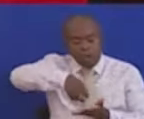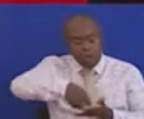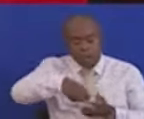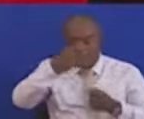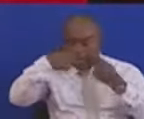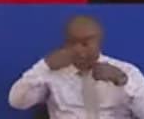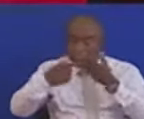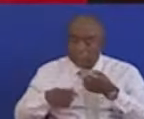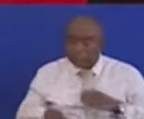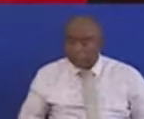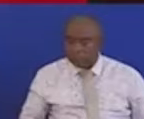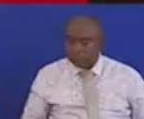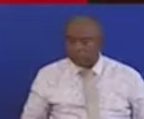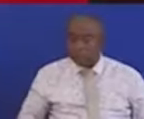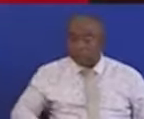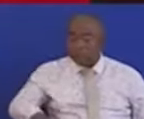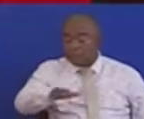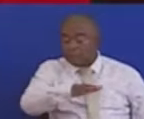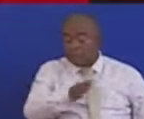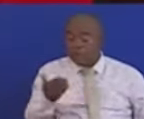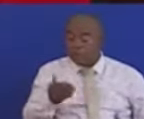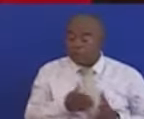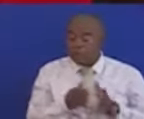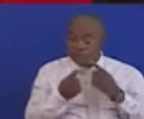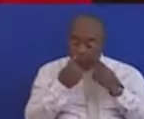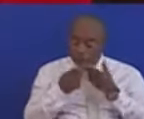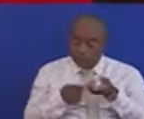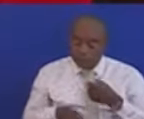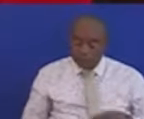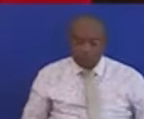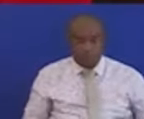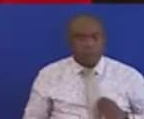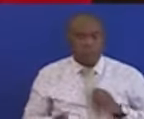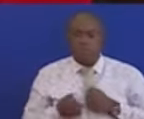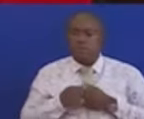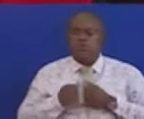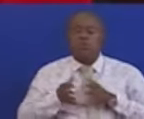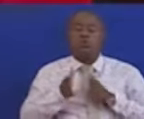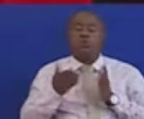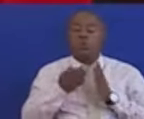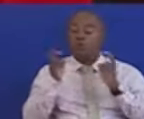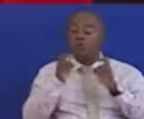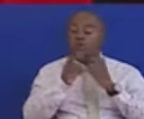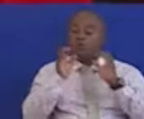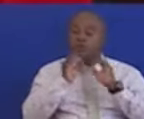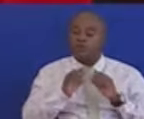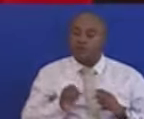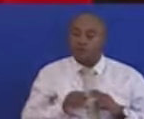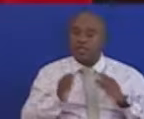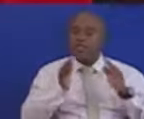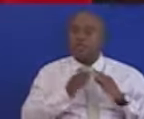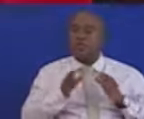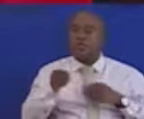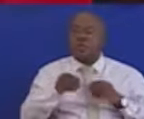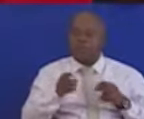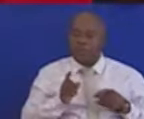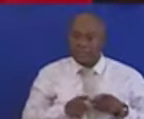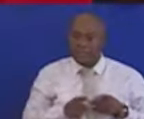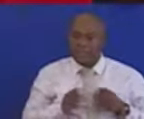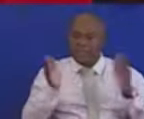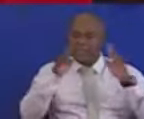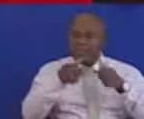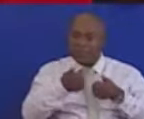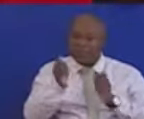nilipenisepek iti uka Ene lile ni chang moto kubwa halina ume maji jeng yame chaka hio sanam